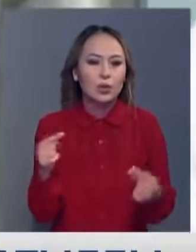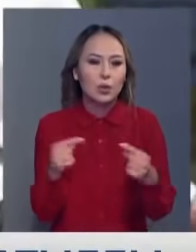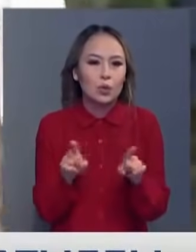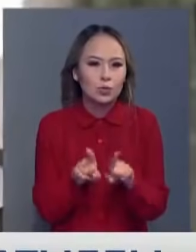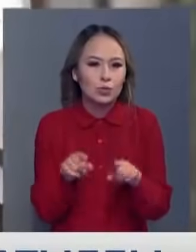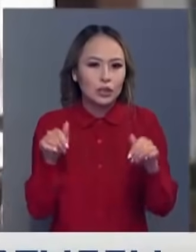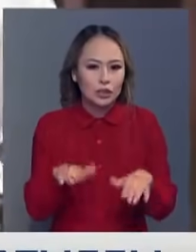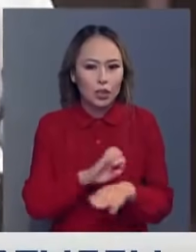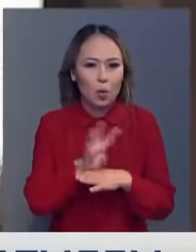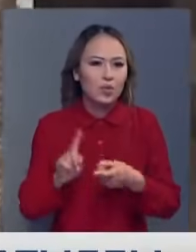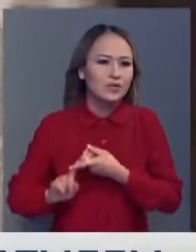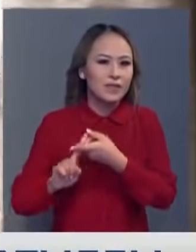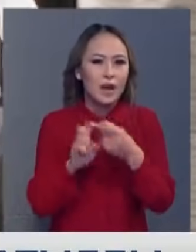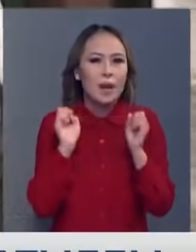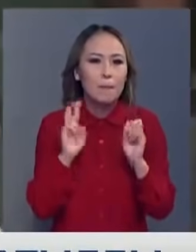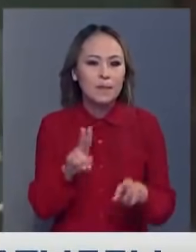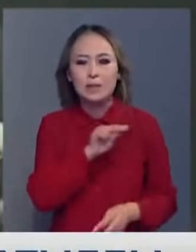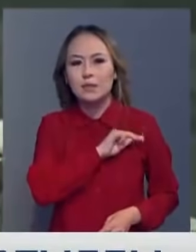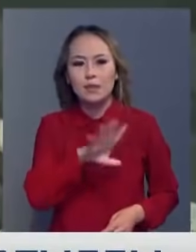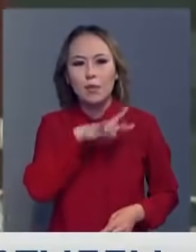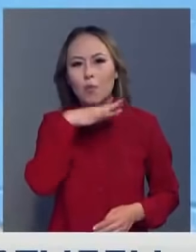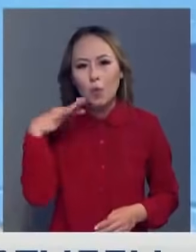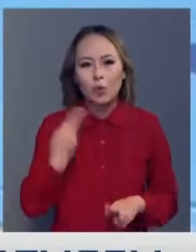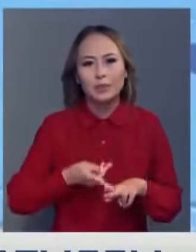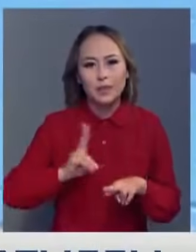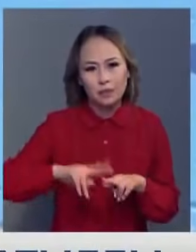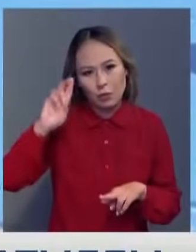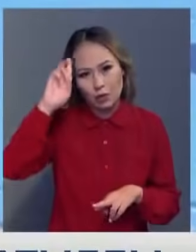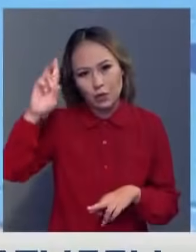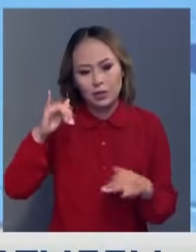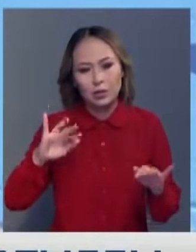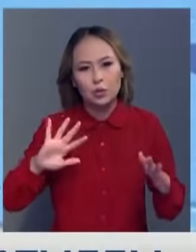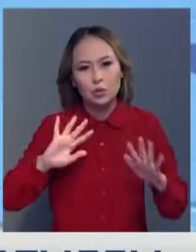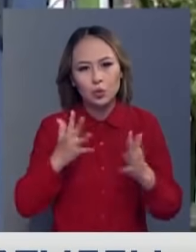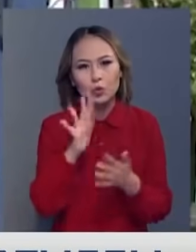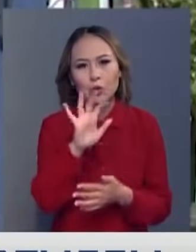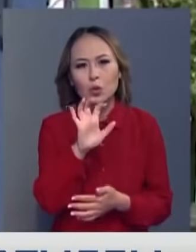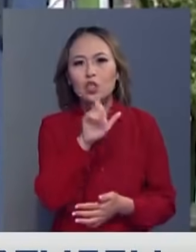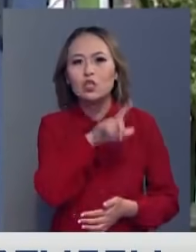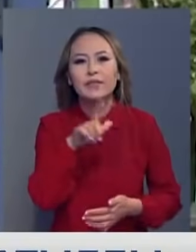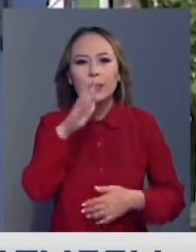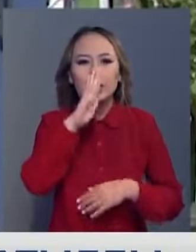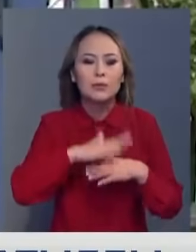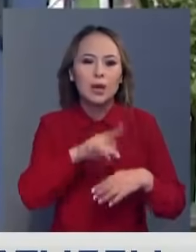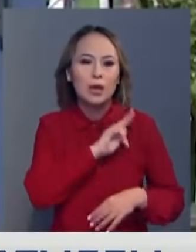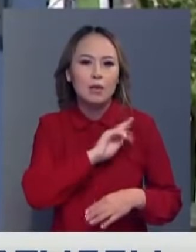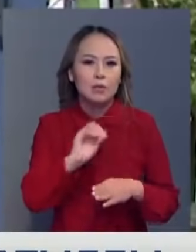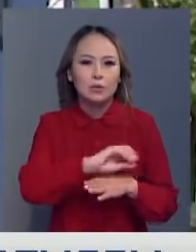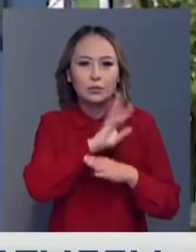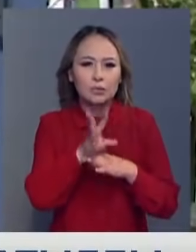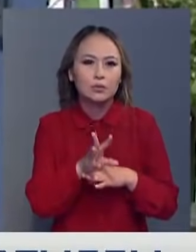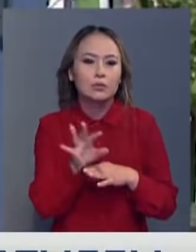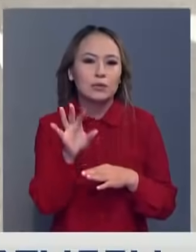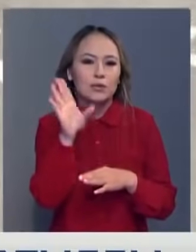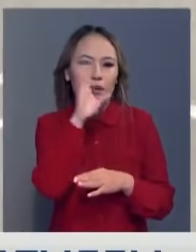қабылдауына коронавирустың таралу қаупі мен жұмыссыздықтың артуы себеп. Үкімет бұл шара 500,000-ға жуық америкалықты жұмыспен қамтамасыз